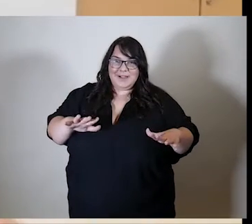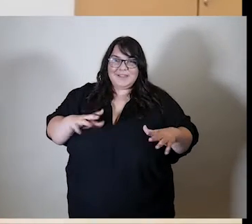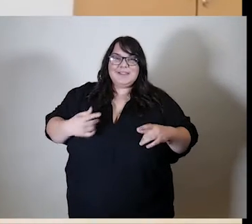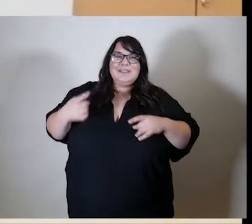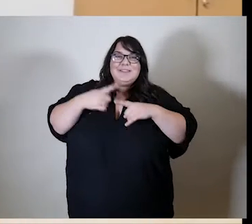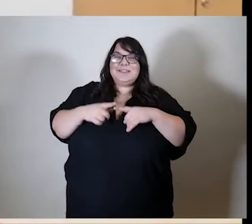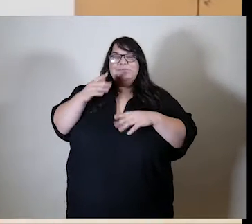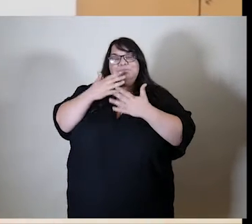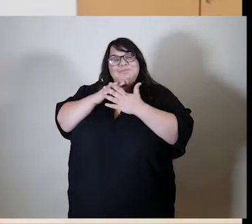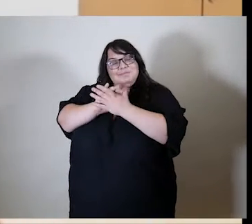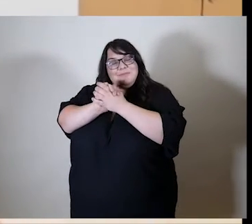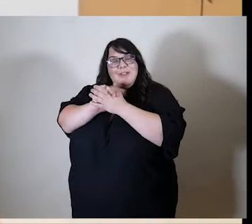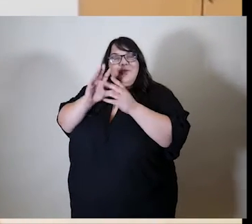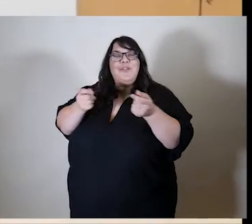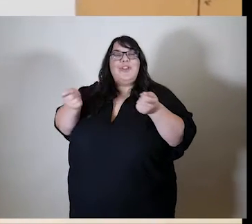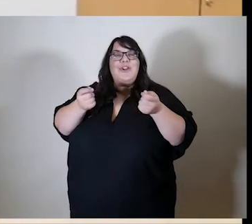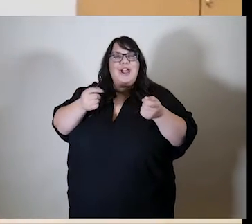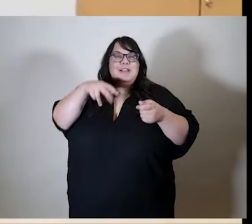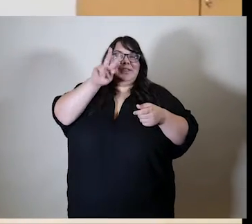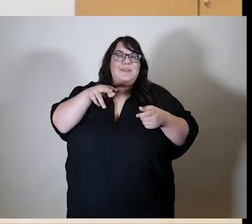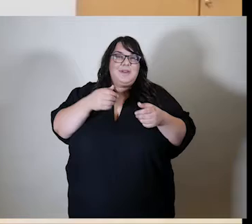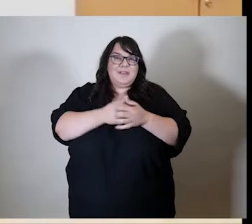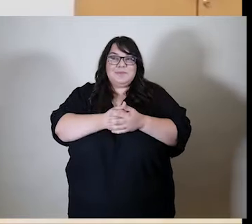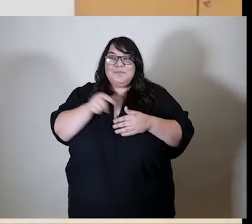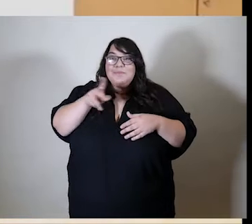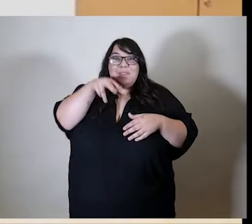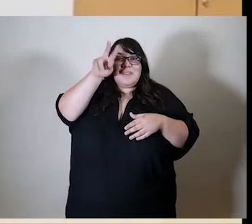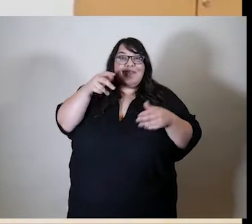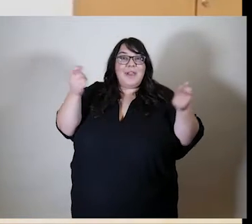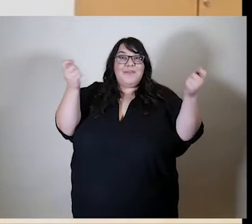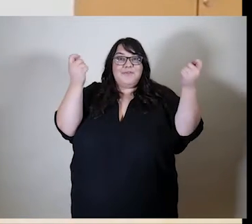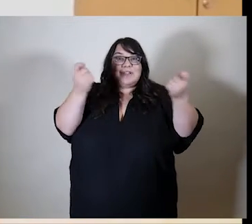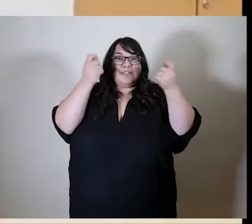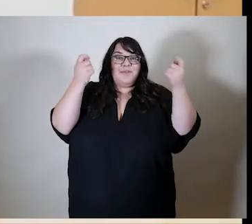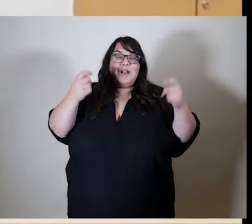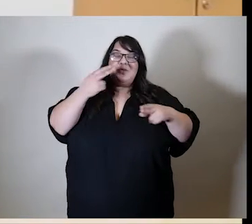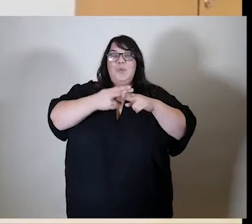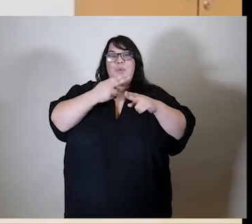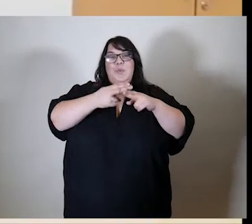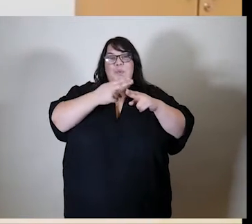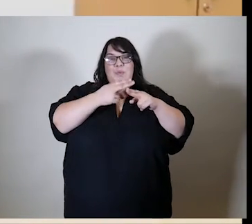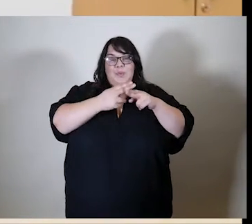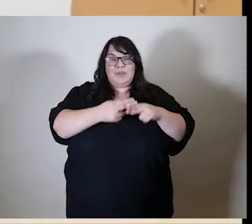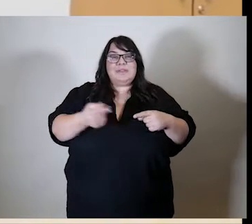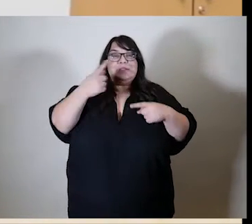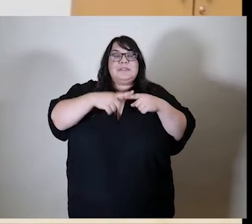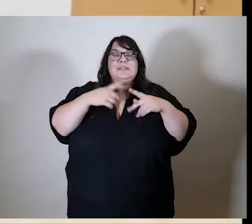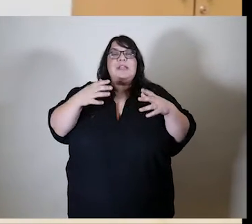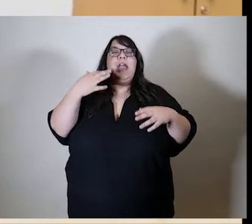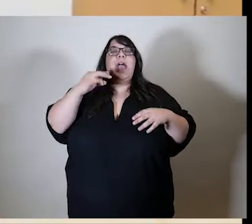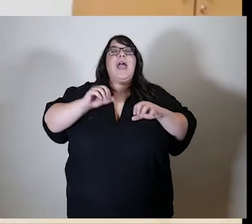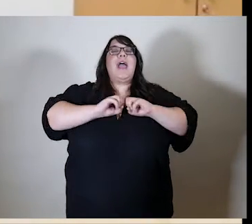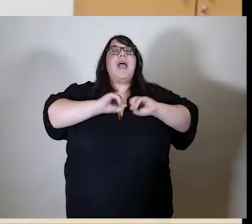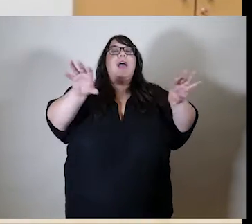την πρόσκληση και για την διοργάνωση αυτής της ημερίδας. Τέτοιες πρωτοβουλίες σφυριλατούν την ενότητα στον χώρο μας.